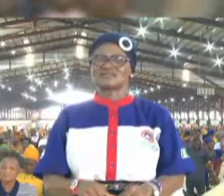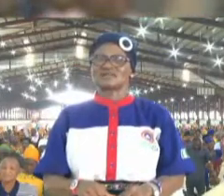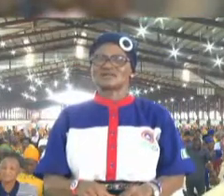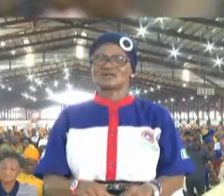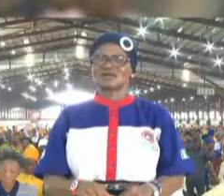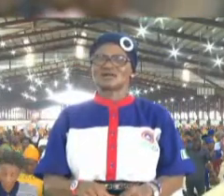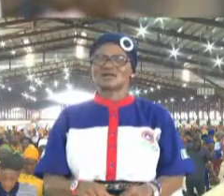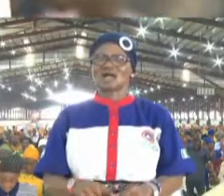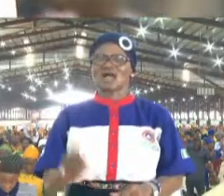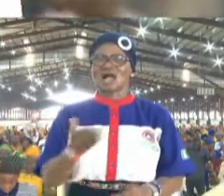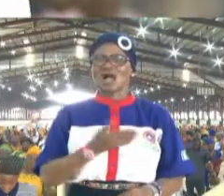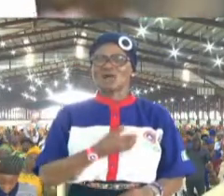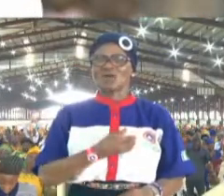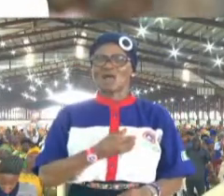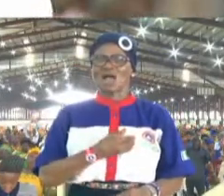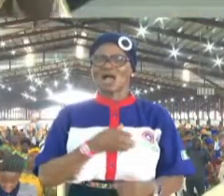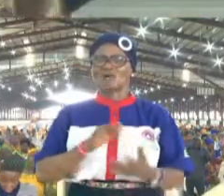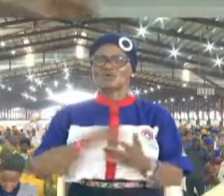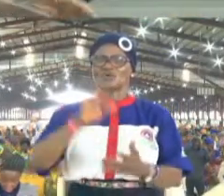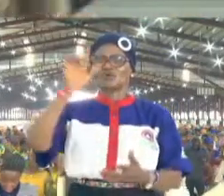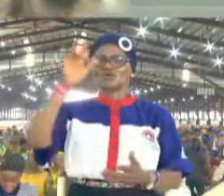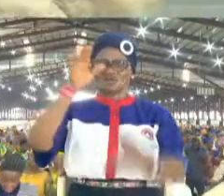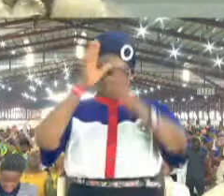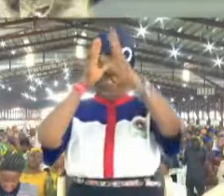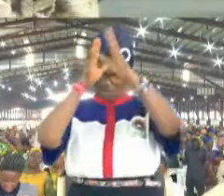Ọlọ́run ọ̀gá ogo Adam àdúrà yín.